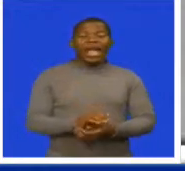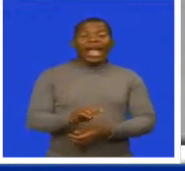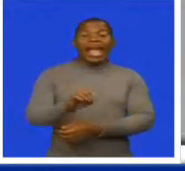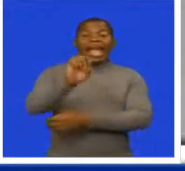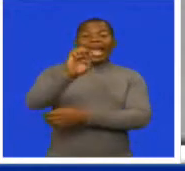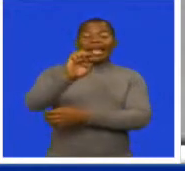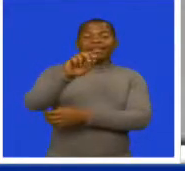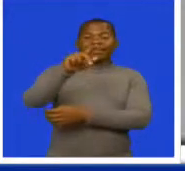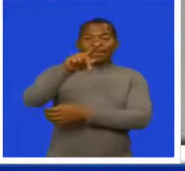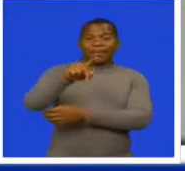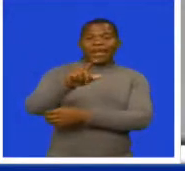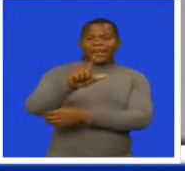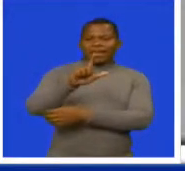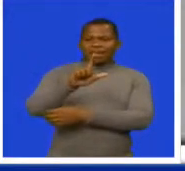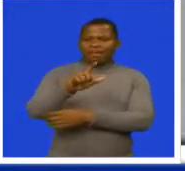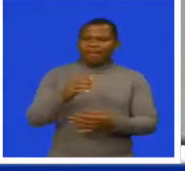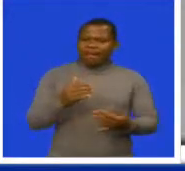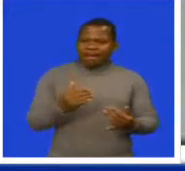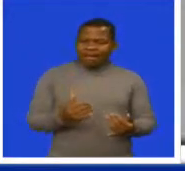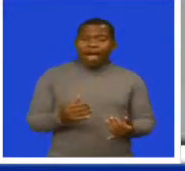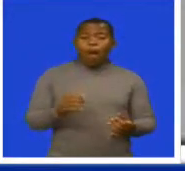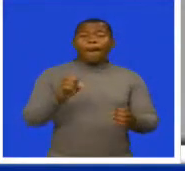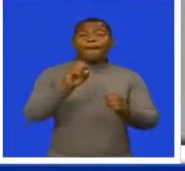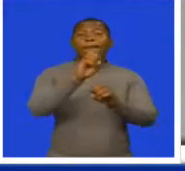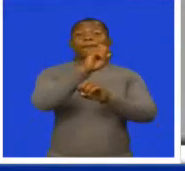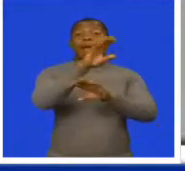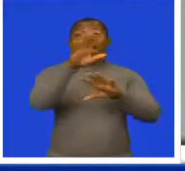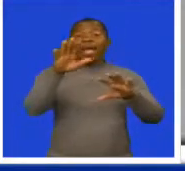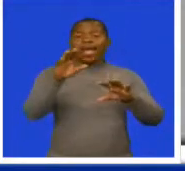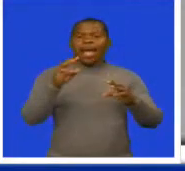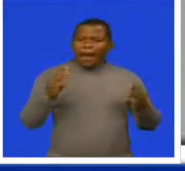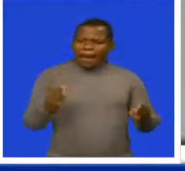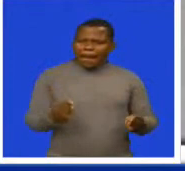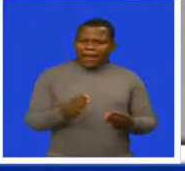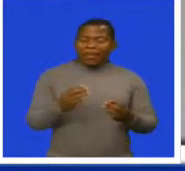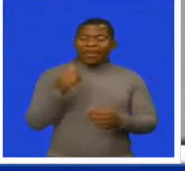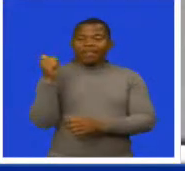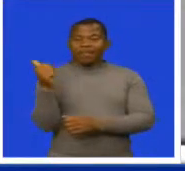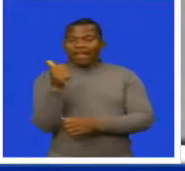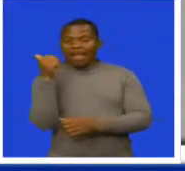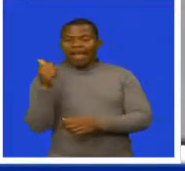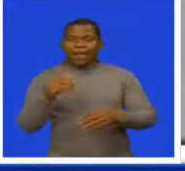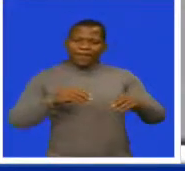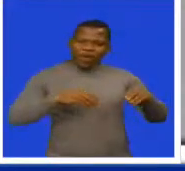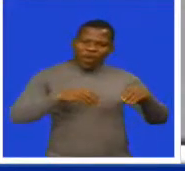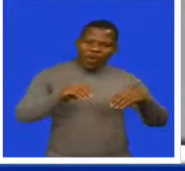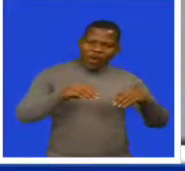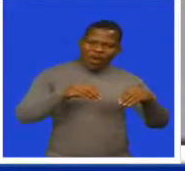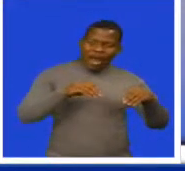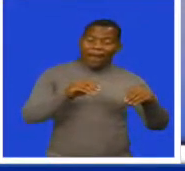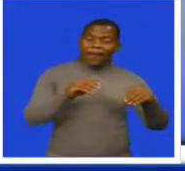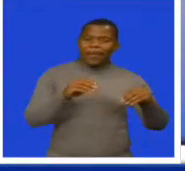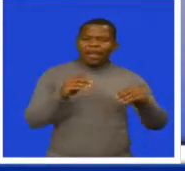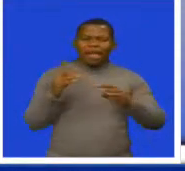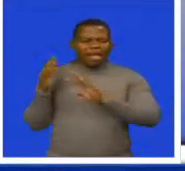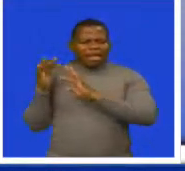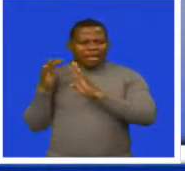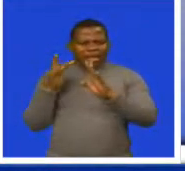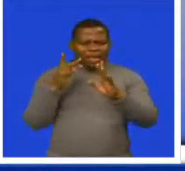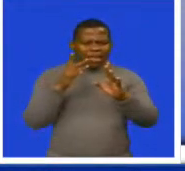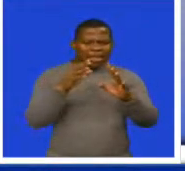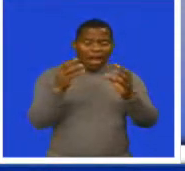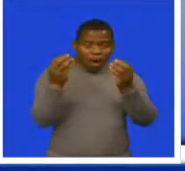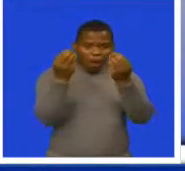bawubukela emacembu babo etinkundleni tetemidlalo kusukela ngenyanga yengongoni. Sinembiko. Imidlalo